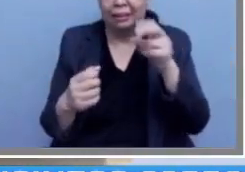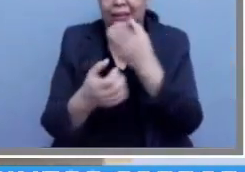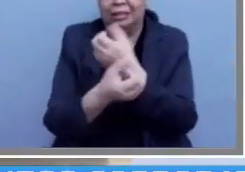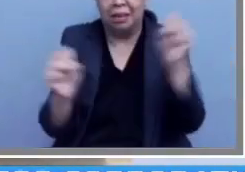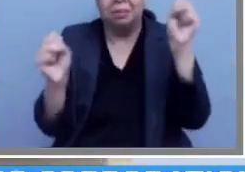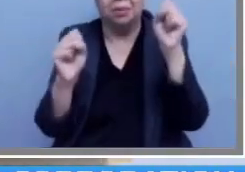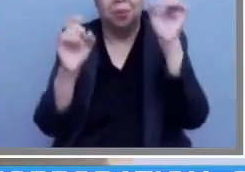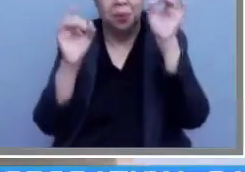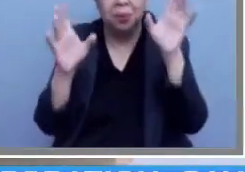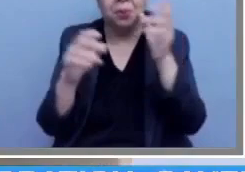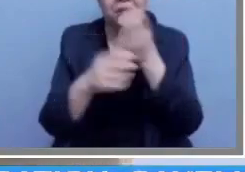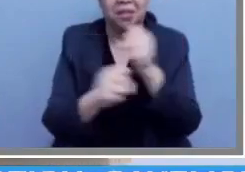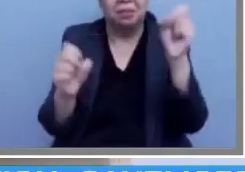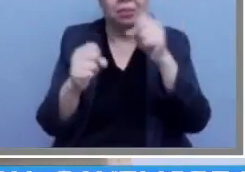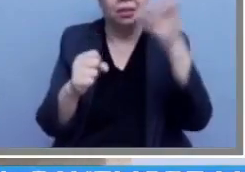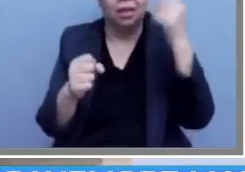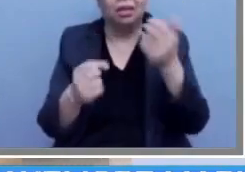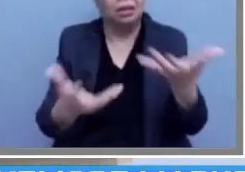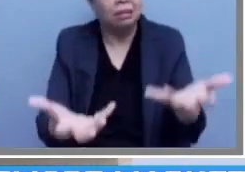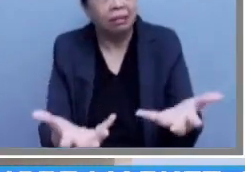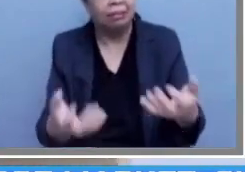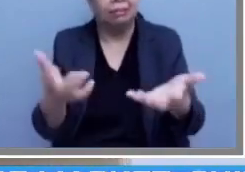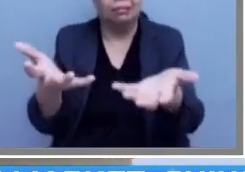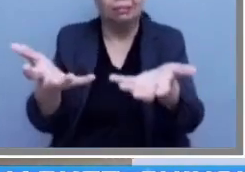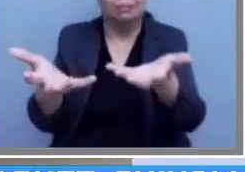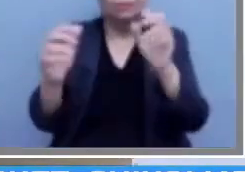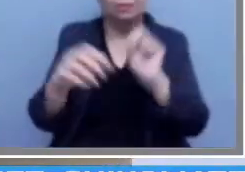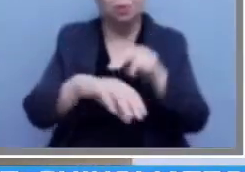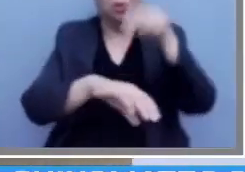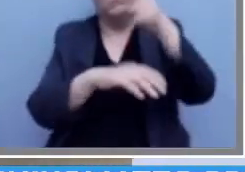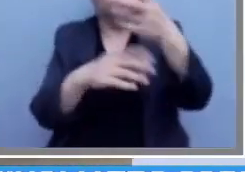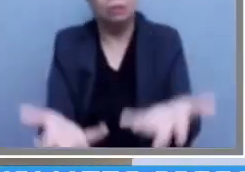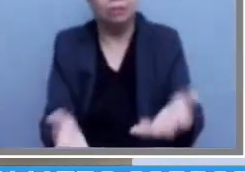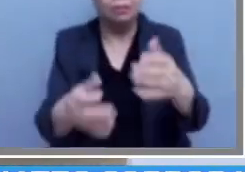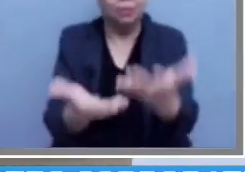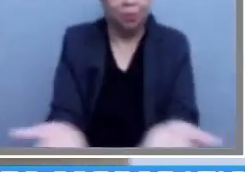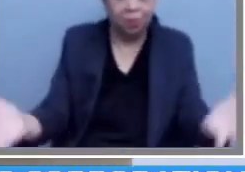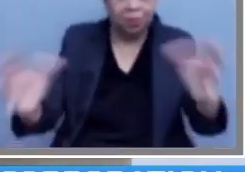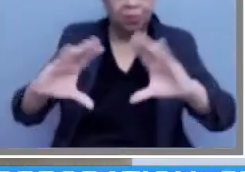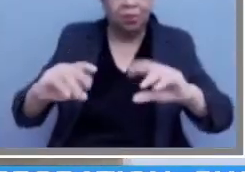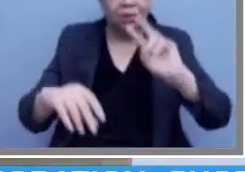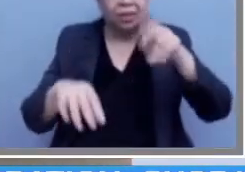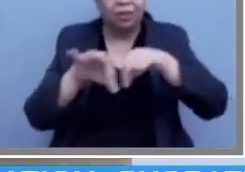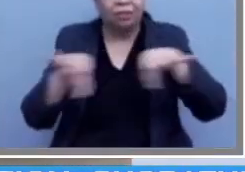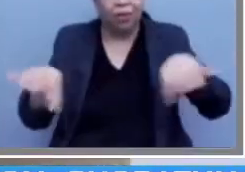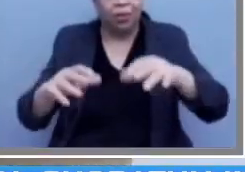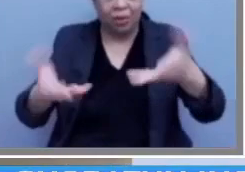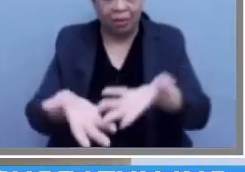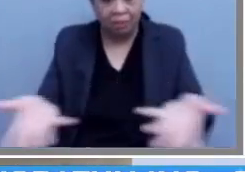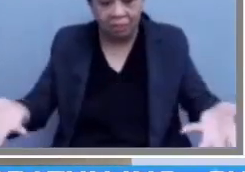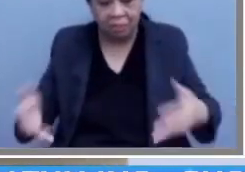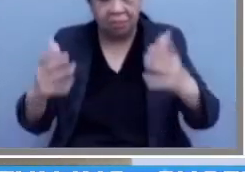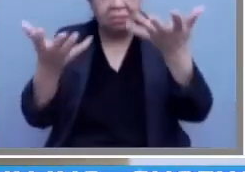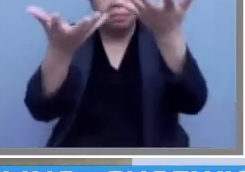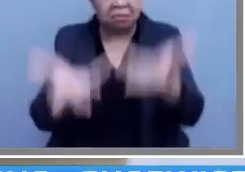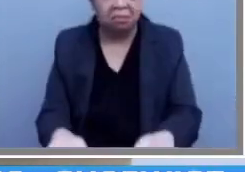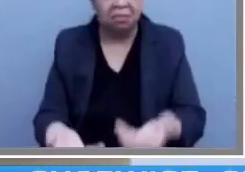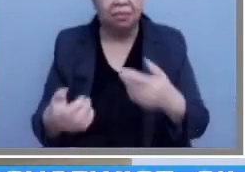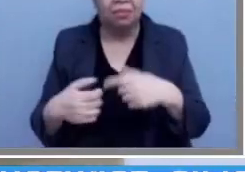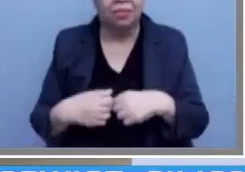na noon salo lang salo tatalon ka may salo second floor galingan ka second floor may salo Anong mas